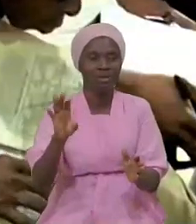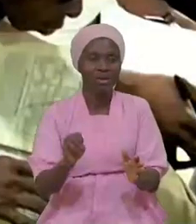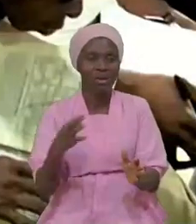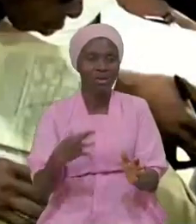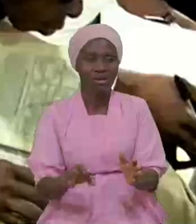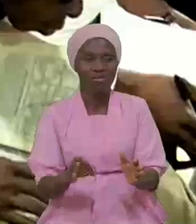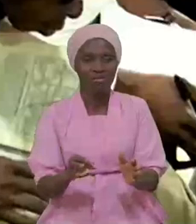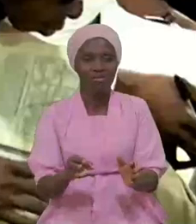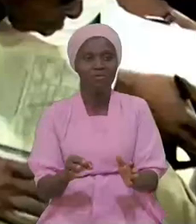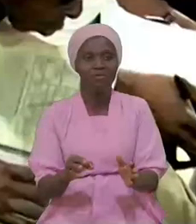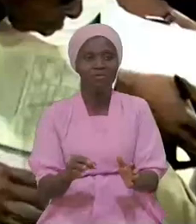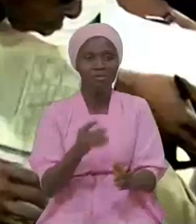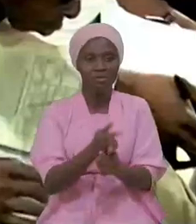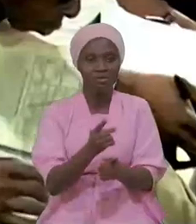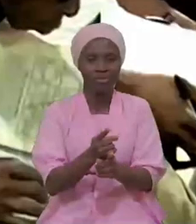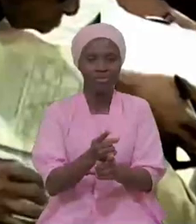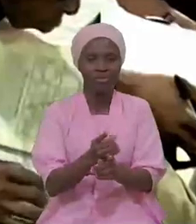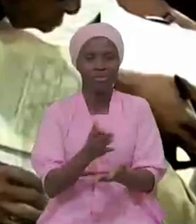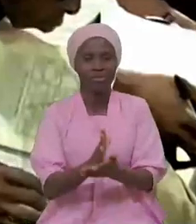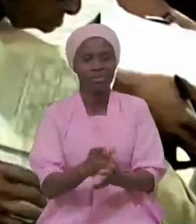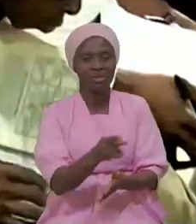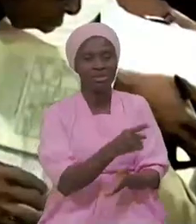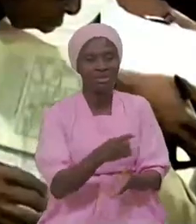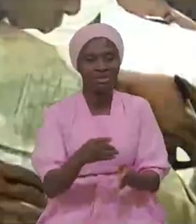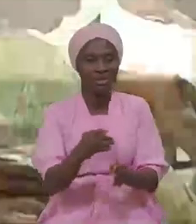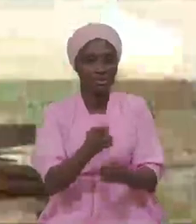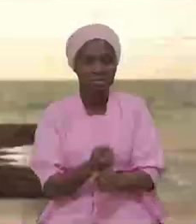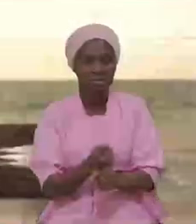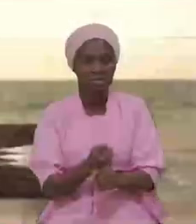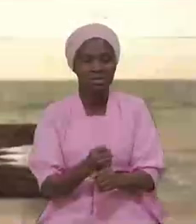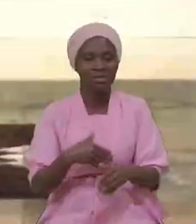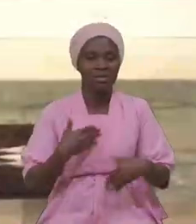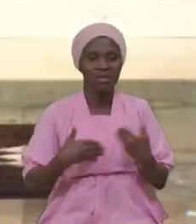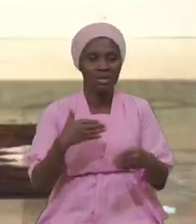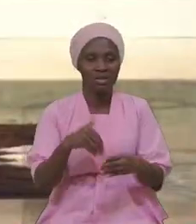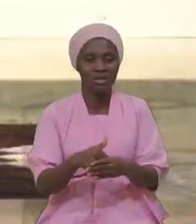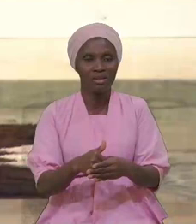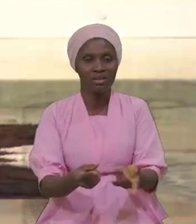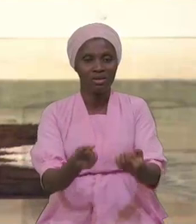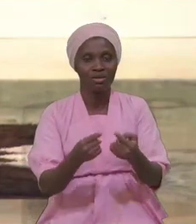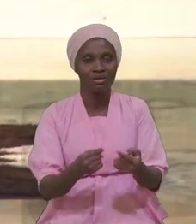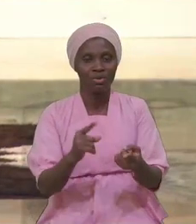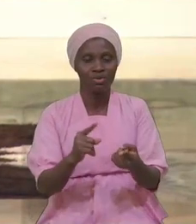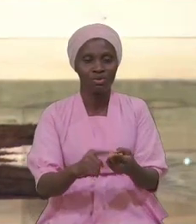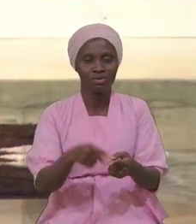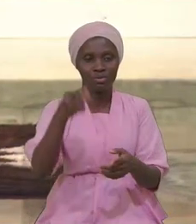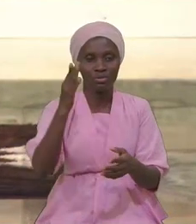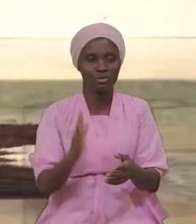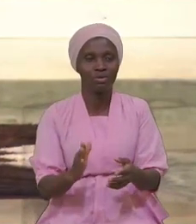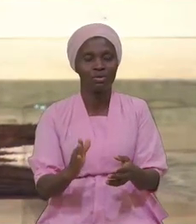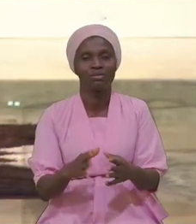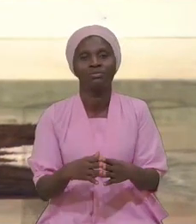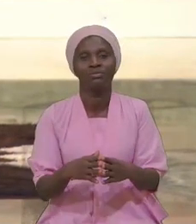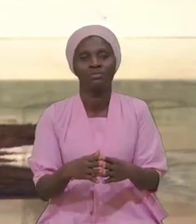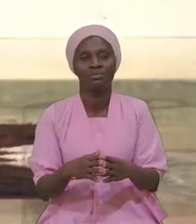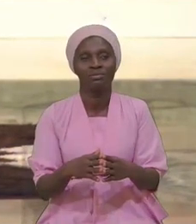Dieu. Cependant, il dit, crie à plein gosier, ne te retiens pas, élève ta voix